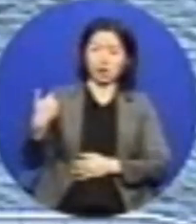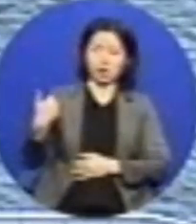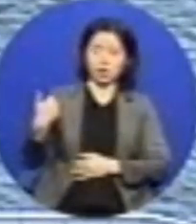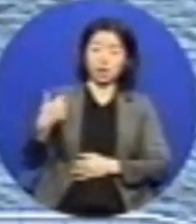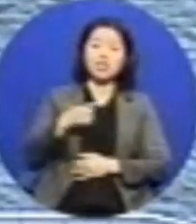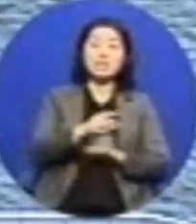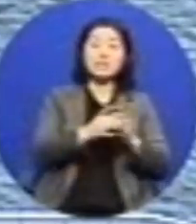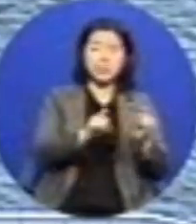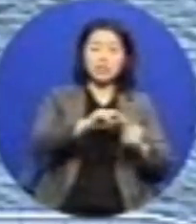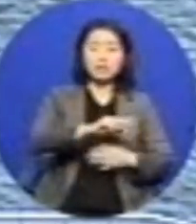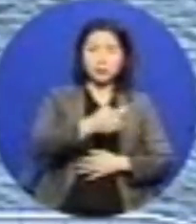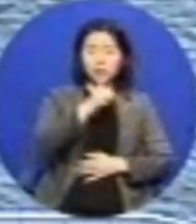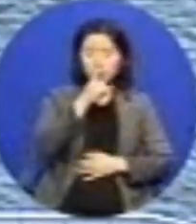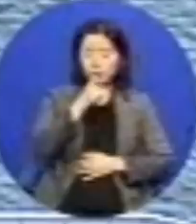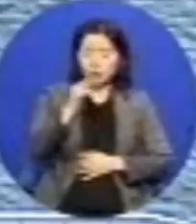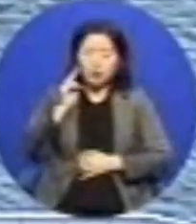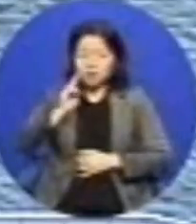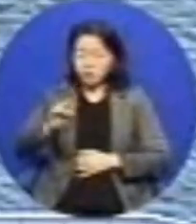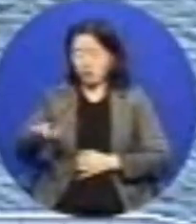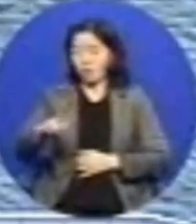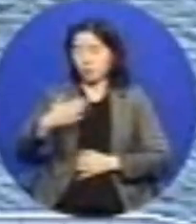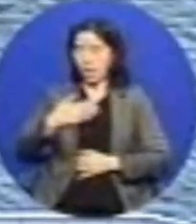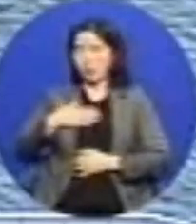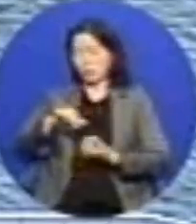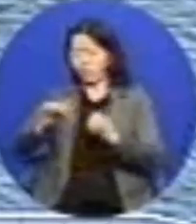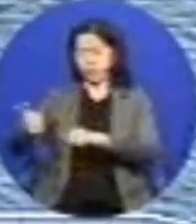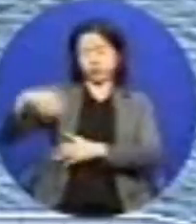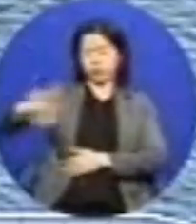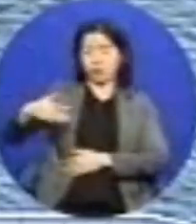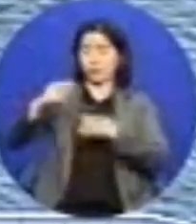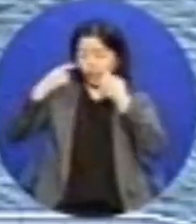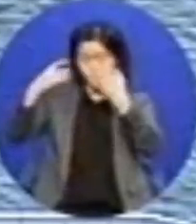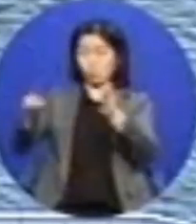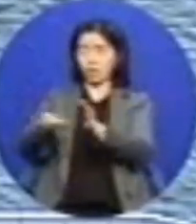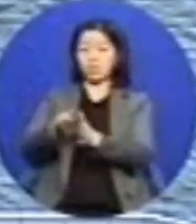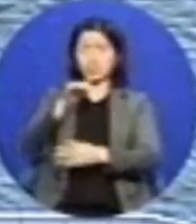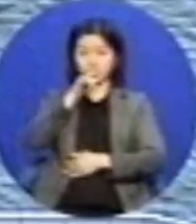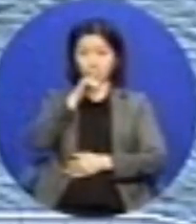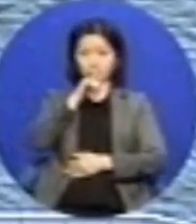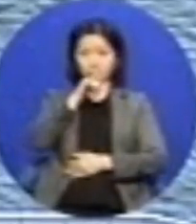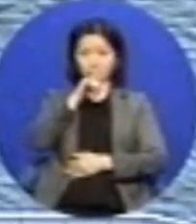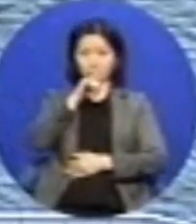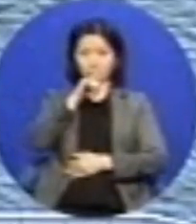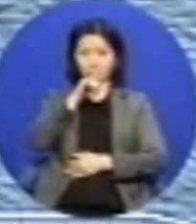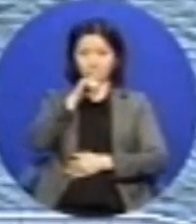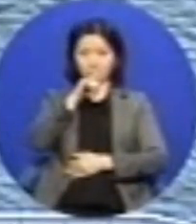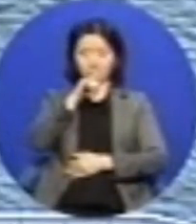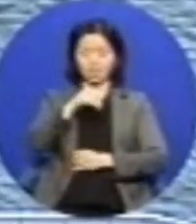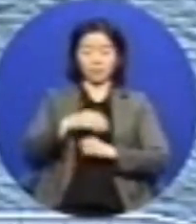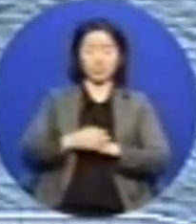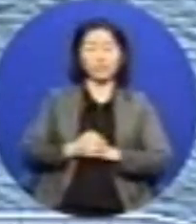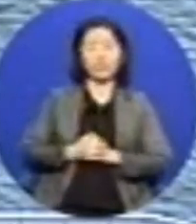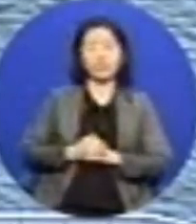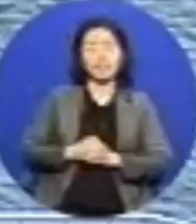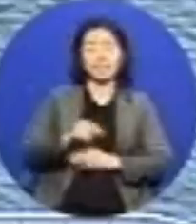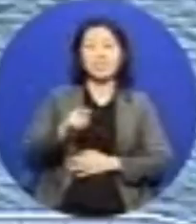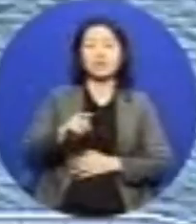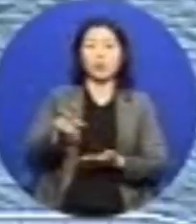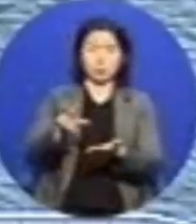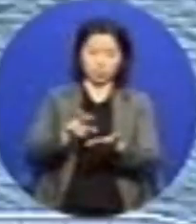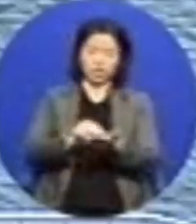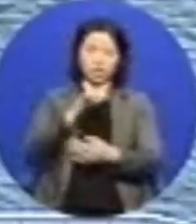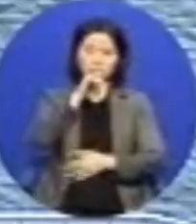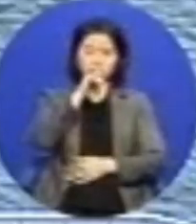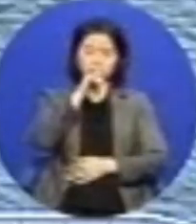심지어는 난 안주고 써 확신하는 분도 있다니까 괴 문제가 있는